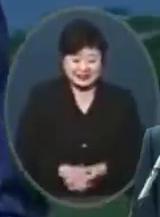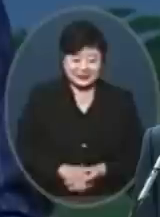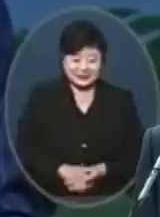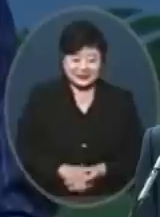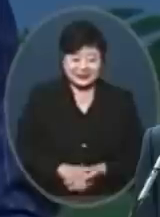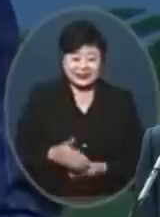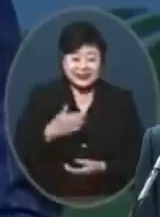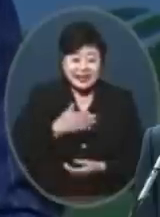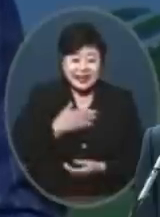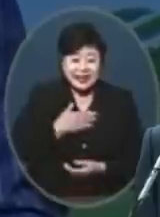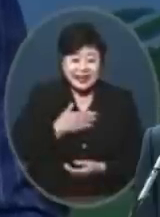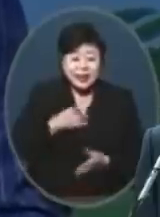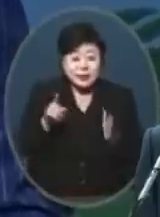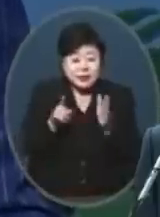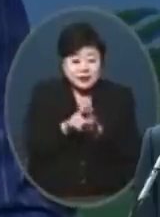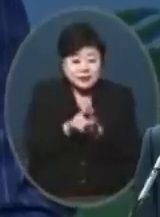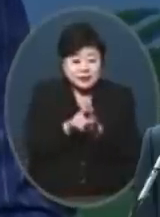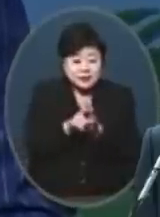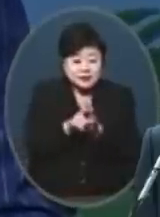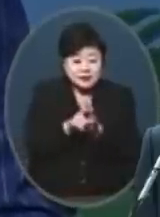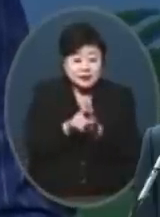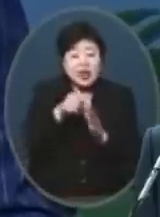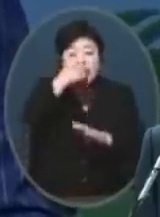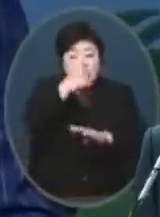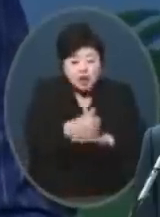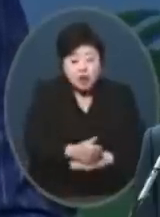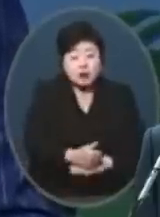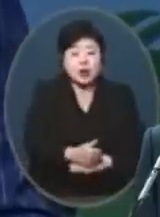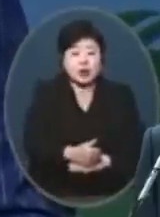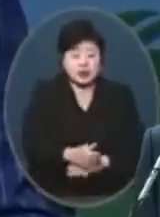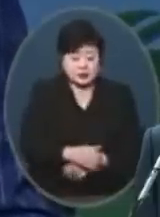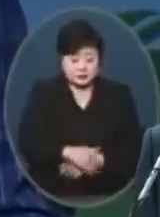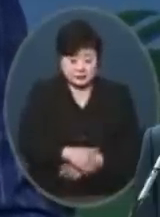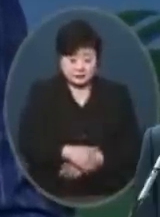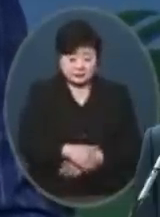것입니다. 이게 내 믿음의 결과 책임인 것입니다.